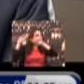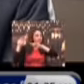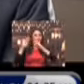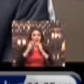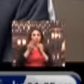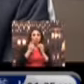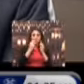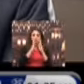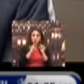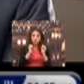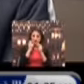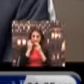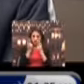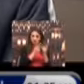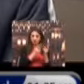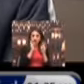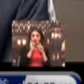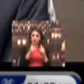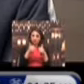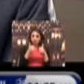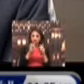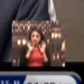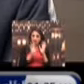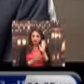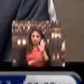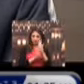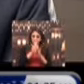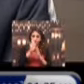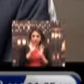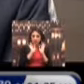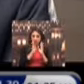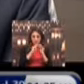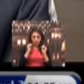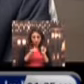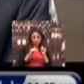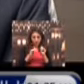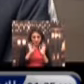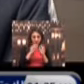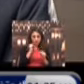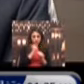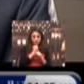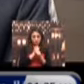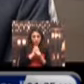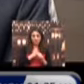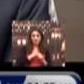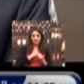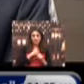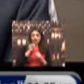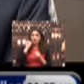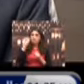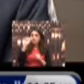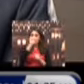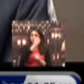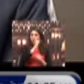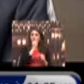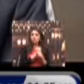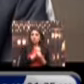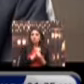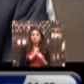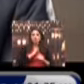تكون بجد تتقدم للامام، وكل واحد يكون في تخصصه، وفي نفس الوقت